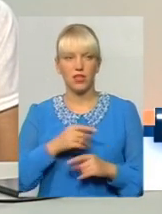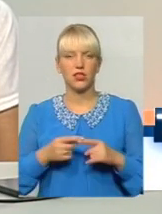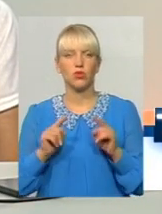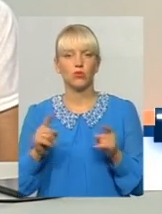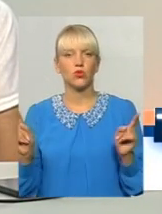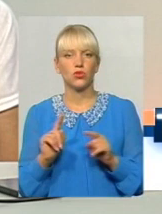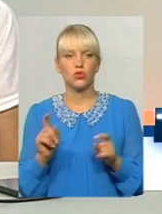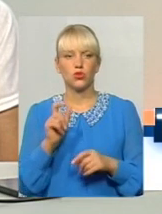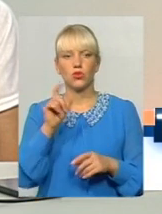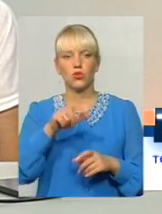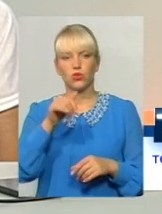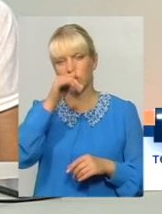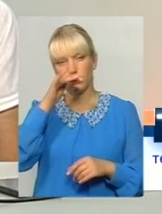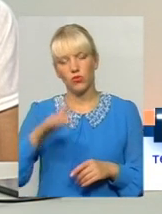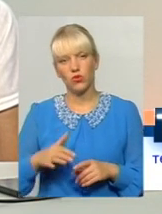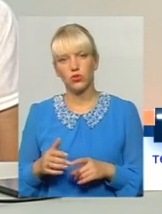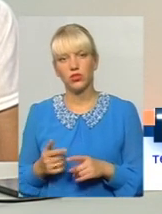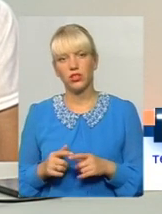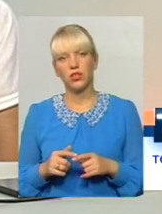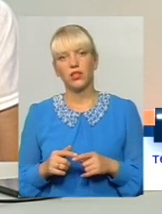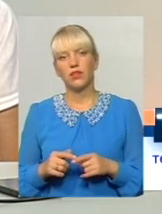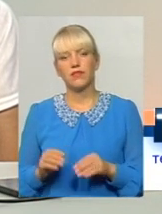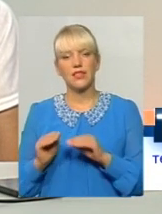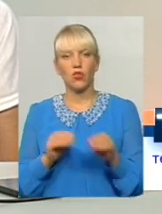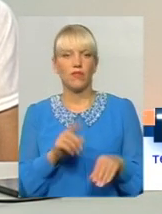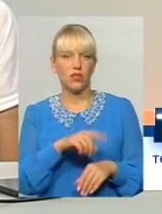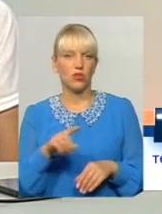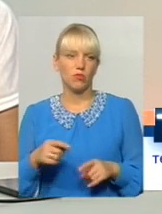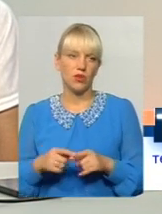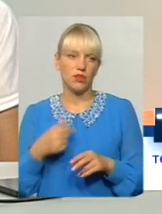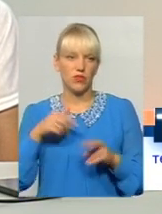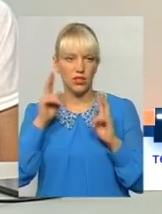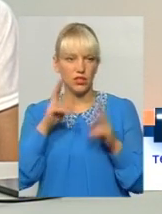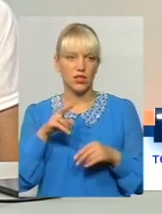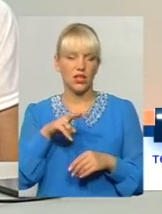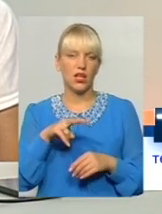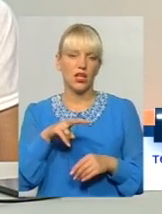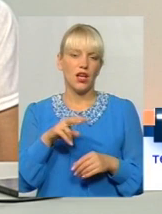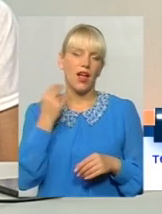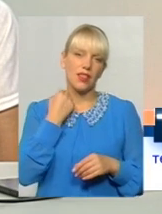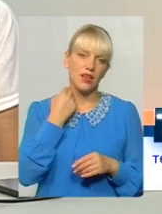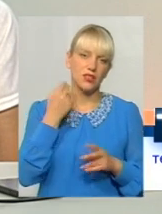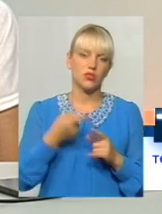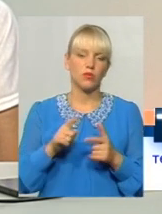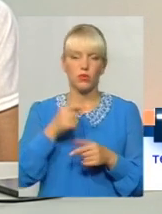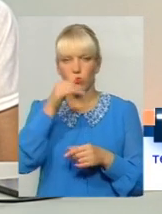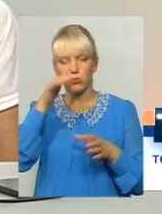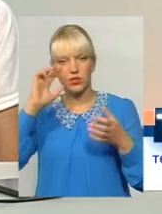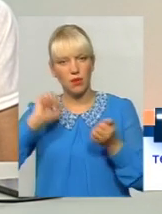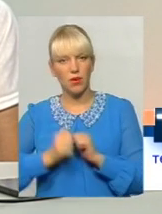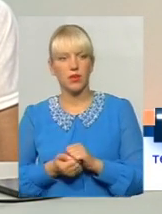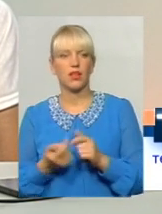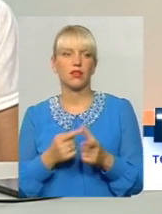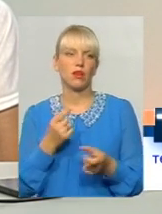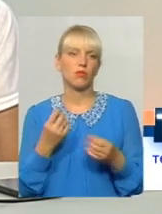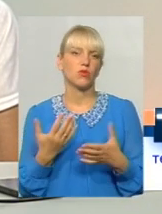що люди не можуть встановити номери, вони не знають або англійську, латиницю, або не можуть їх запам'ятати, або просто